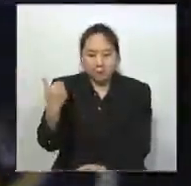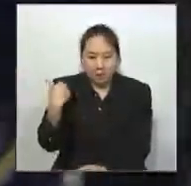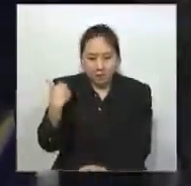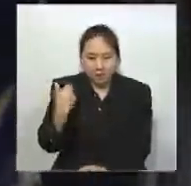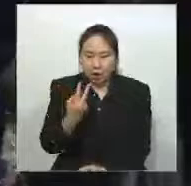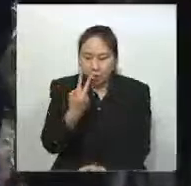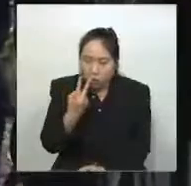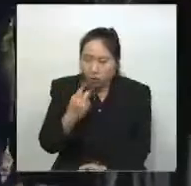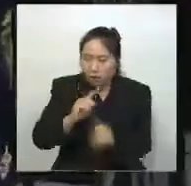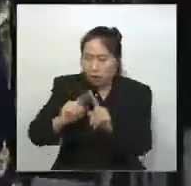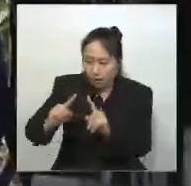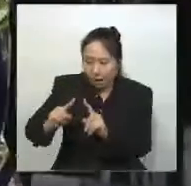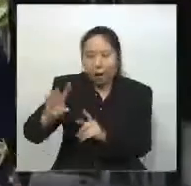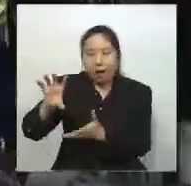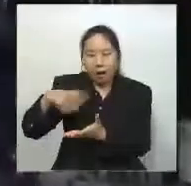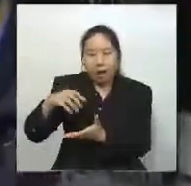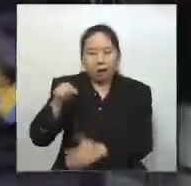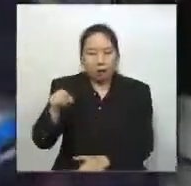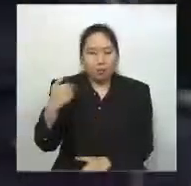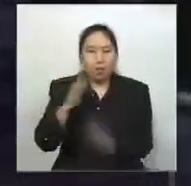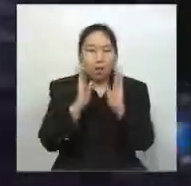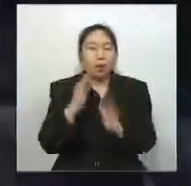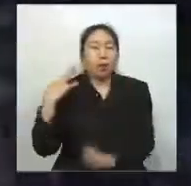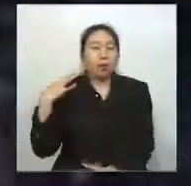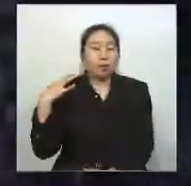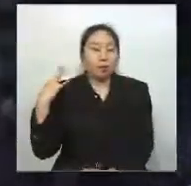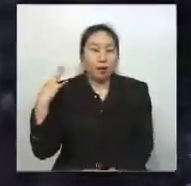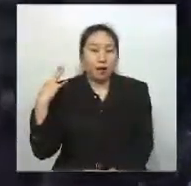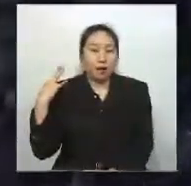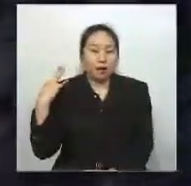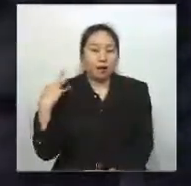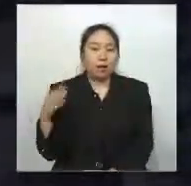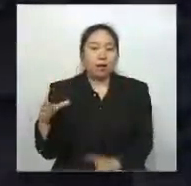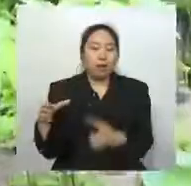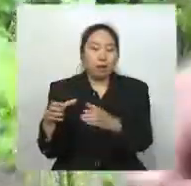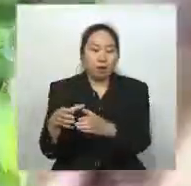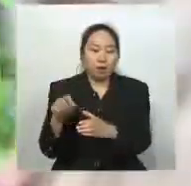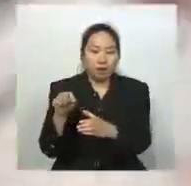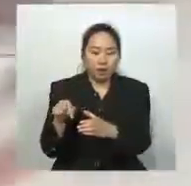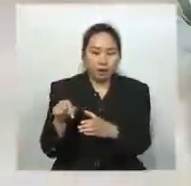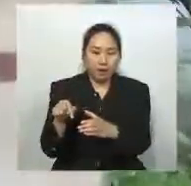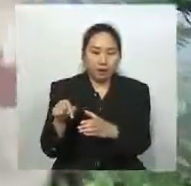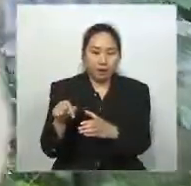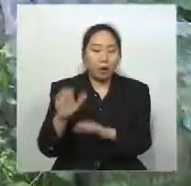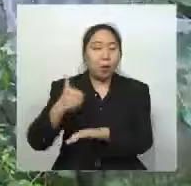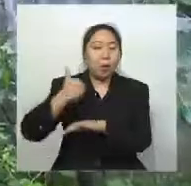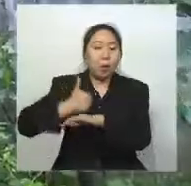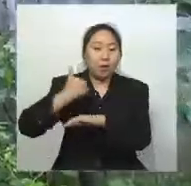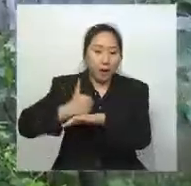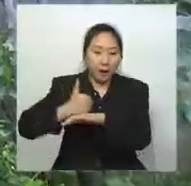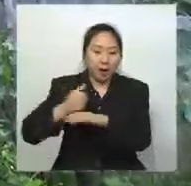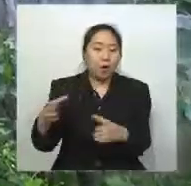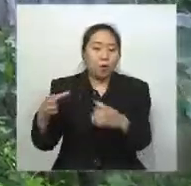านเหตุการณ์ที่เกิดขึ้นก็ทราบว่าในขณะที่อาสาสมัครหมู่ใหญ่อุสมานดีสมาเอะนะคะซึ่งเป็นหัวหน้าชุ